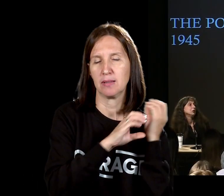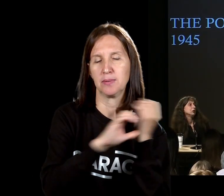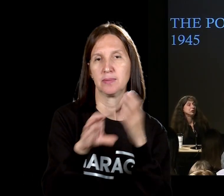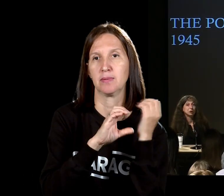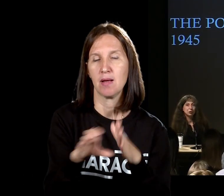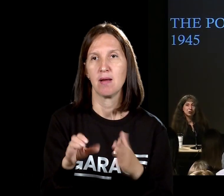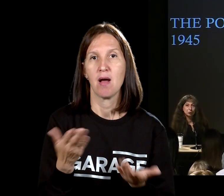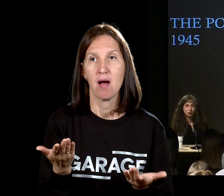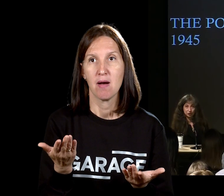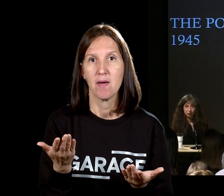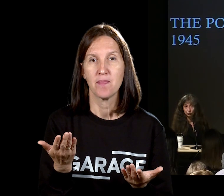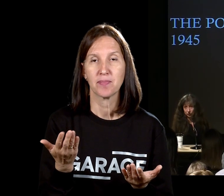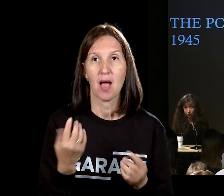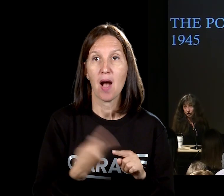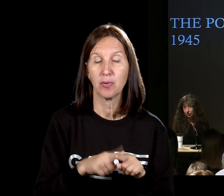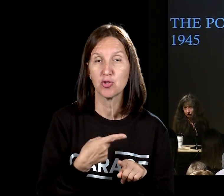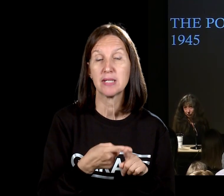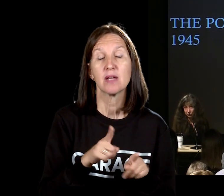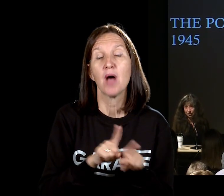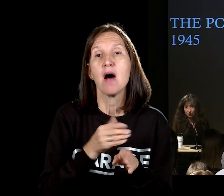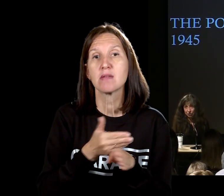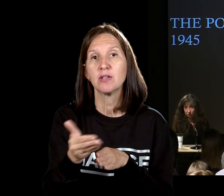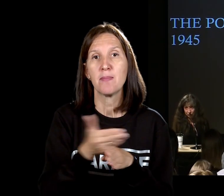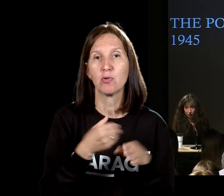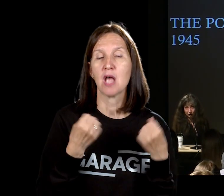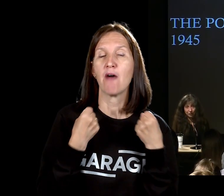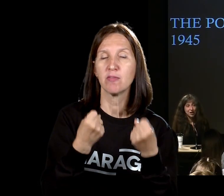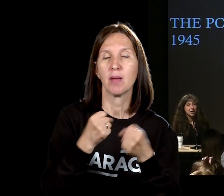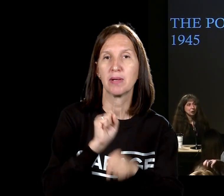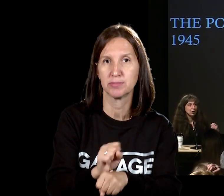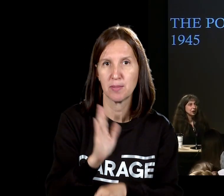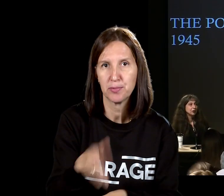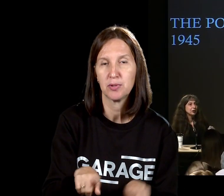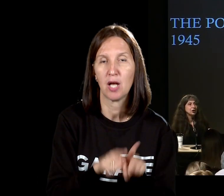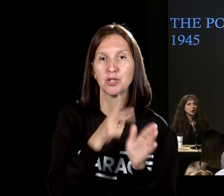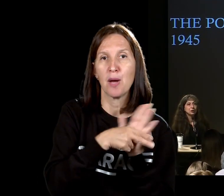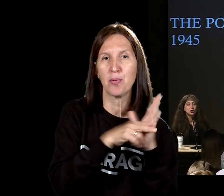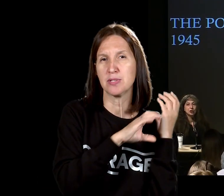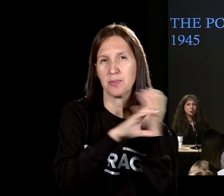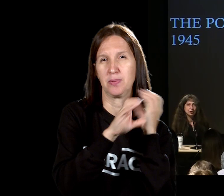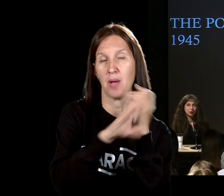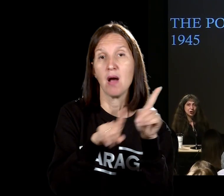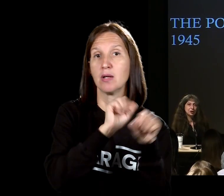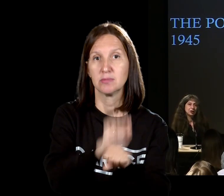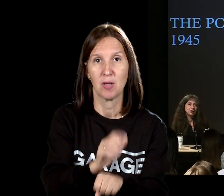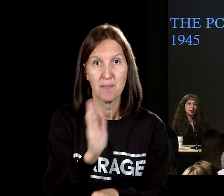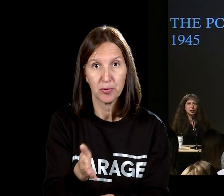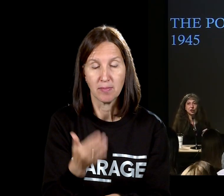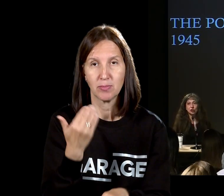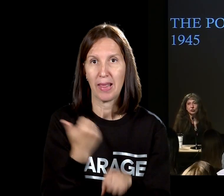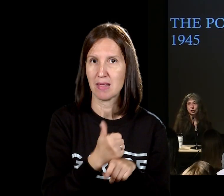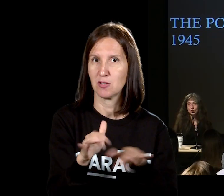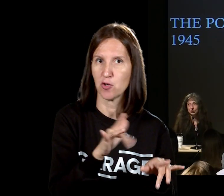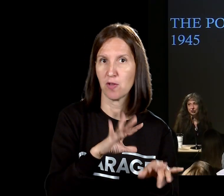футуристов, этот автомобиль или поезд, в конце концов, затормозят и остановятся. Это конечное движение. Но когда это конечное движение прекращается, когда